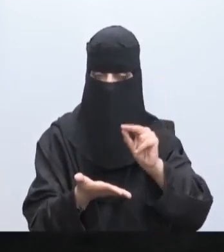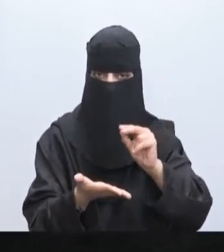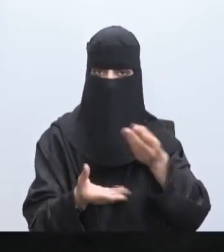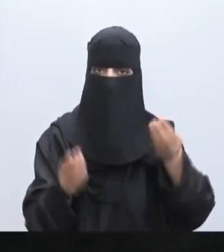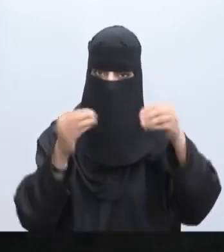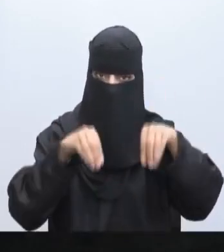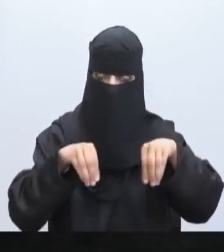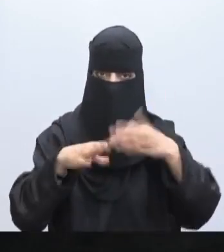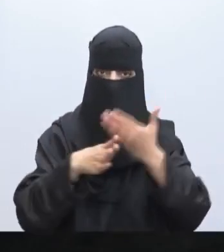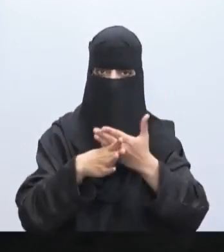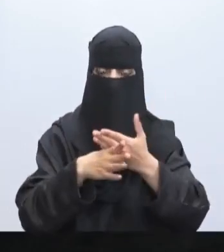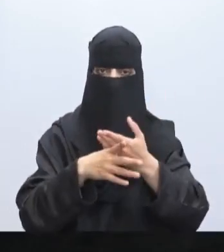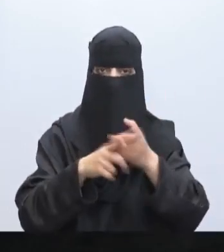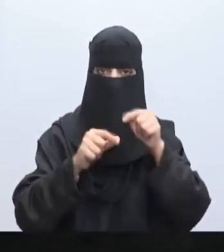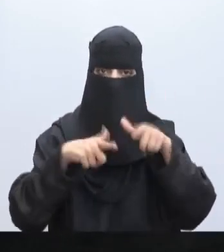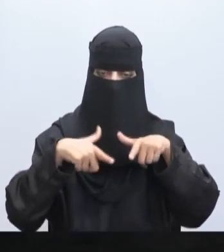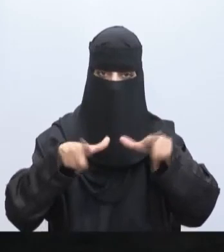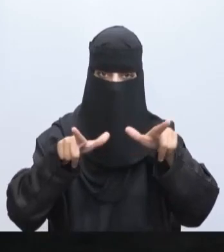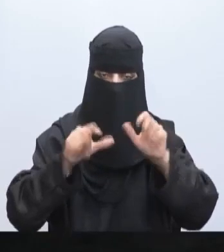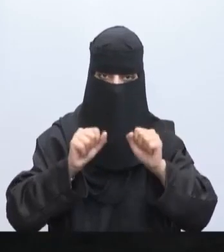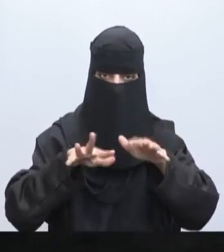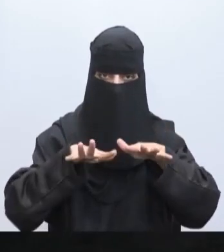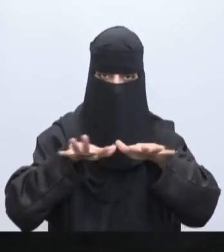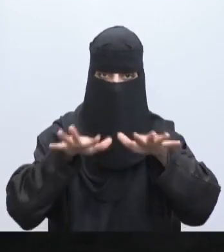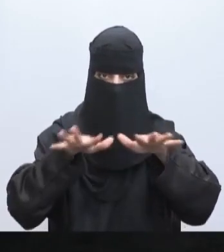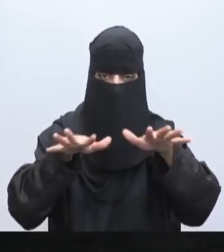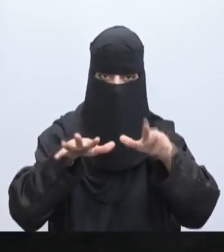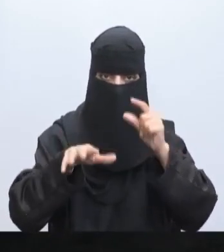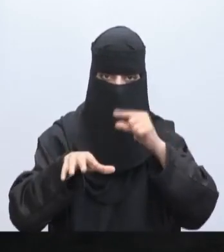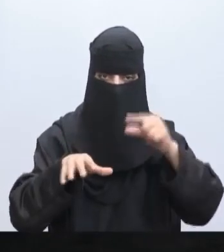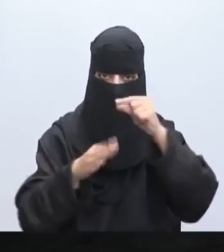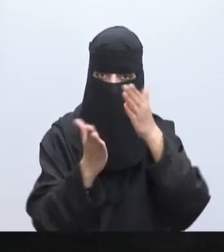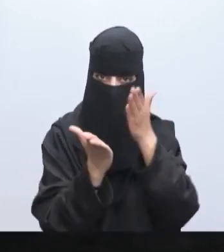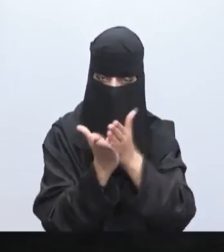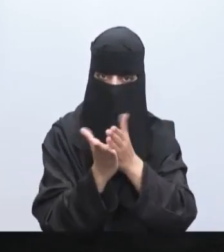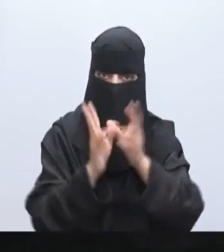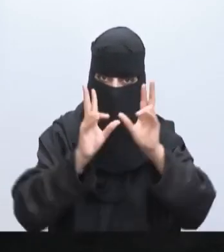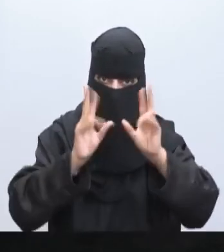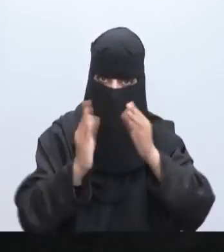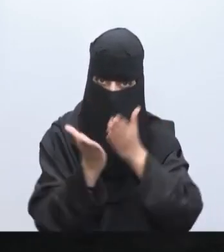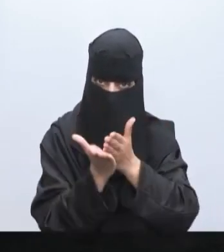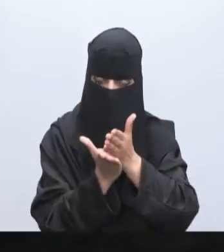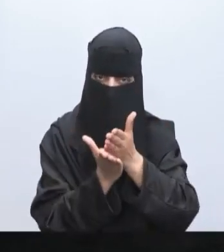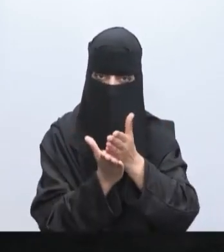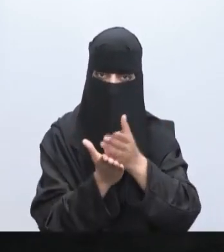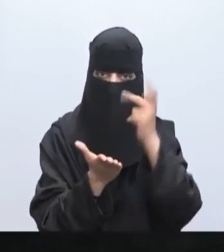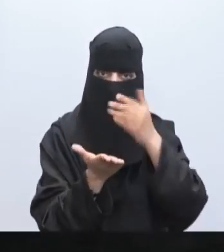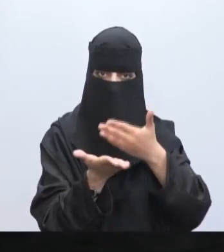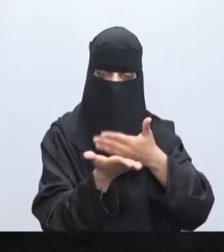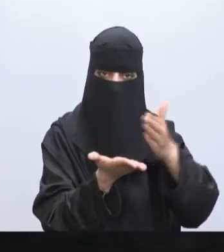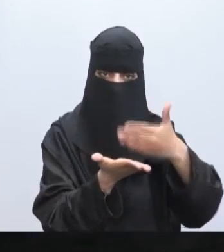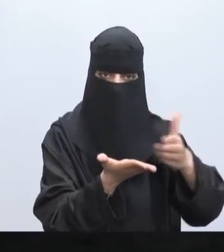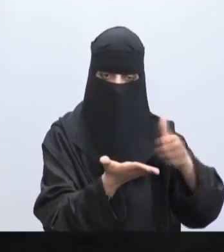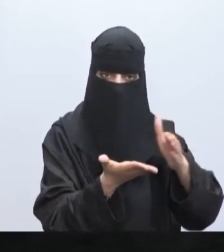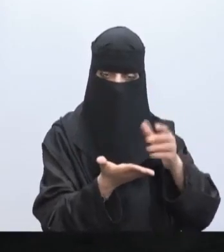بالاضافه الى نشر للعقيده الصحيحه والقضاء على المظاهر